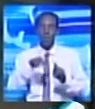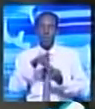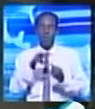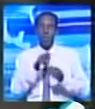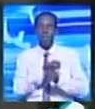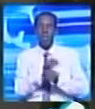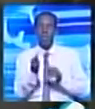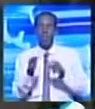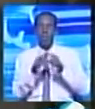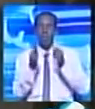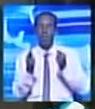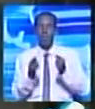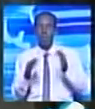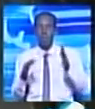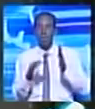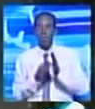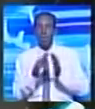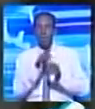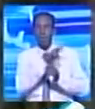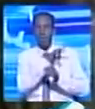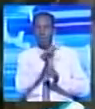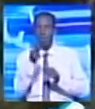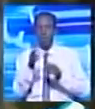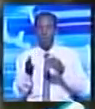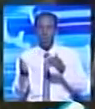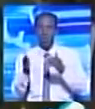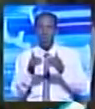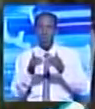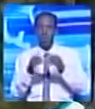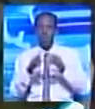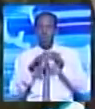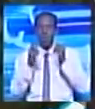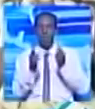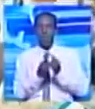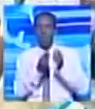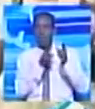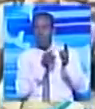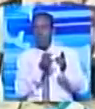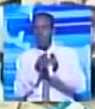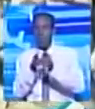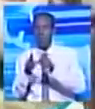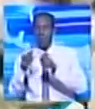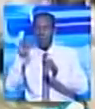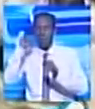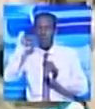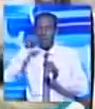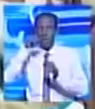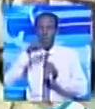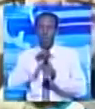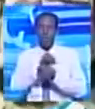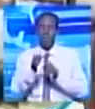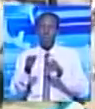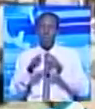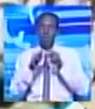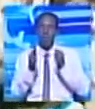a suivi finalement la démonstration, s'est clôturée par une séance de tir, la nouvelle méthode d'entraînement.